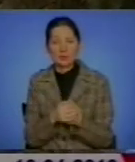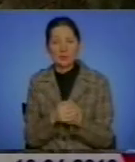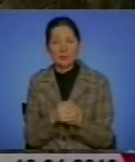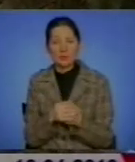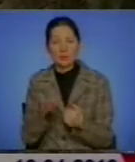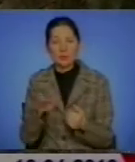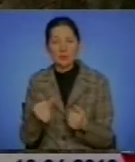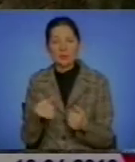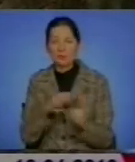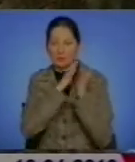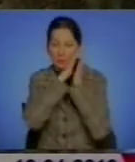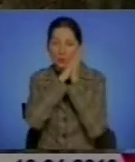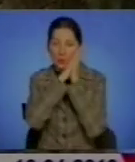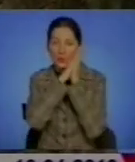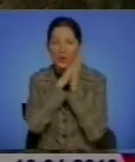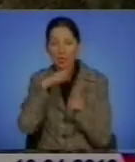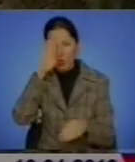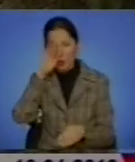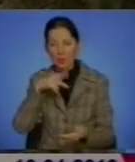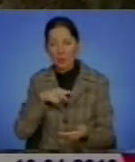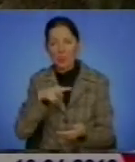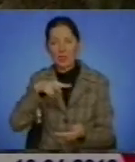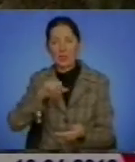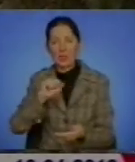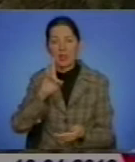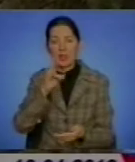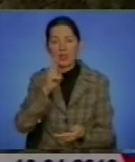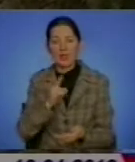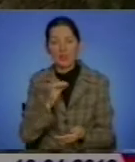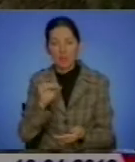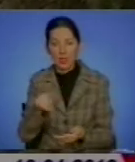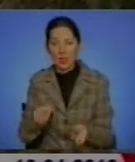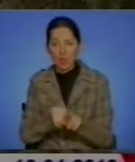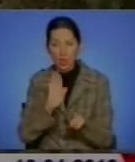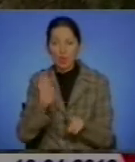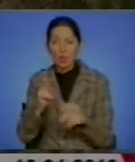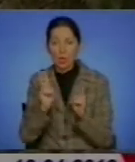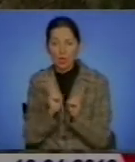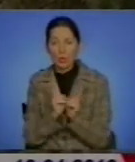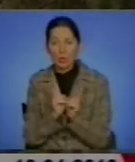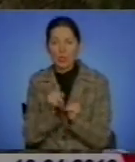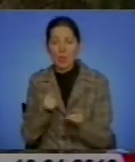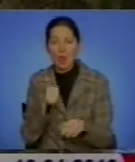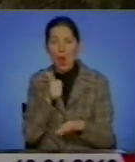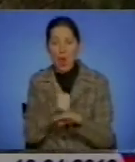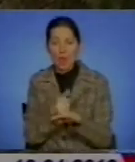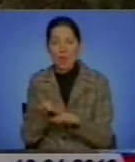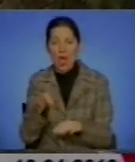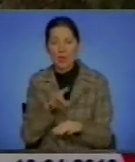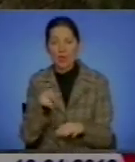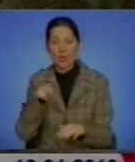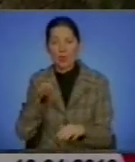потім переночували хлопці і пішли на Ланівці. В Ланівцях також була зустріч, там голова районної